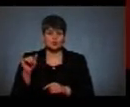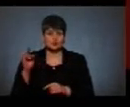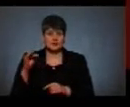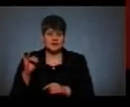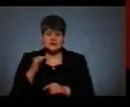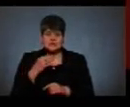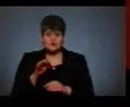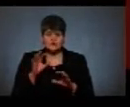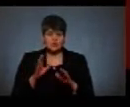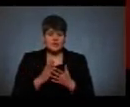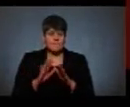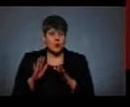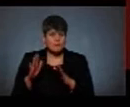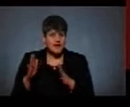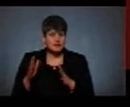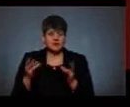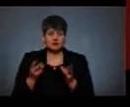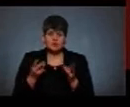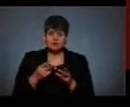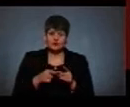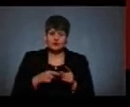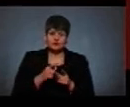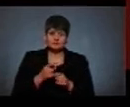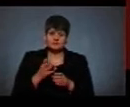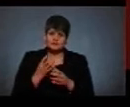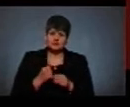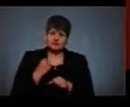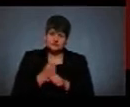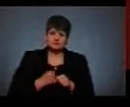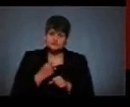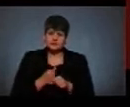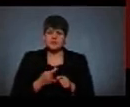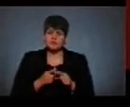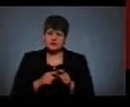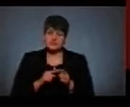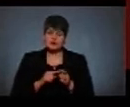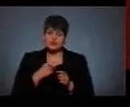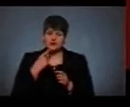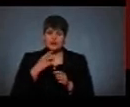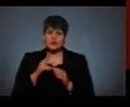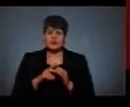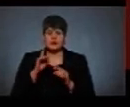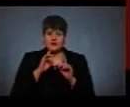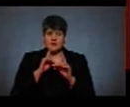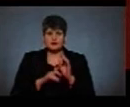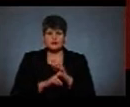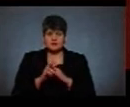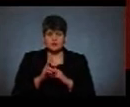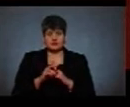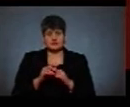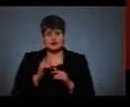законі є певні моменти, які потребують доопрацювання, і про це також наголошувала Рада церков і також Інститут